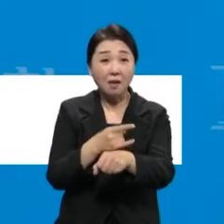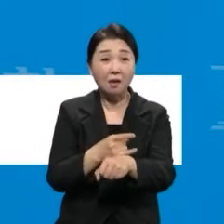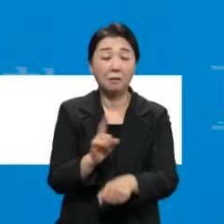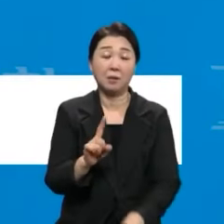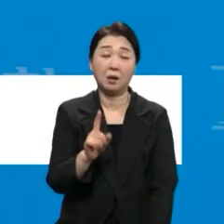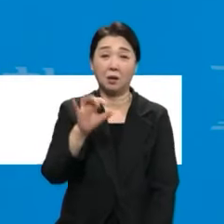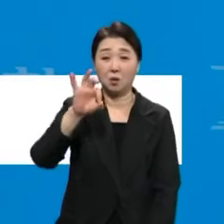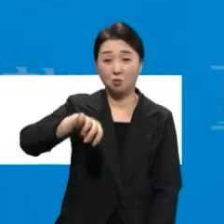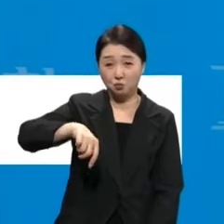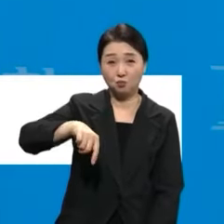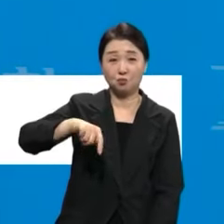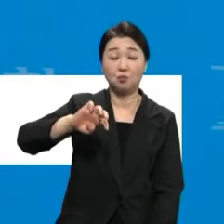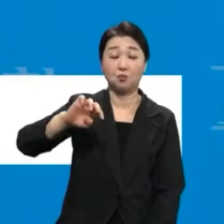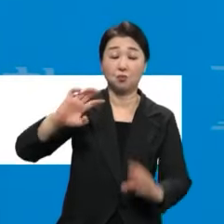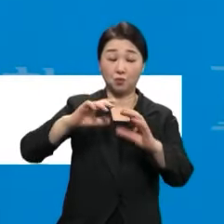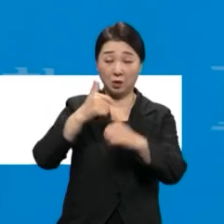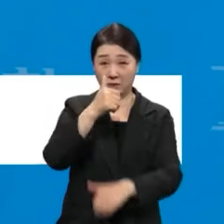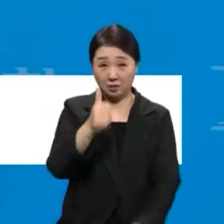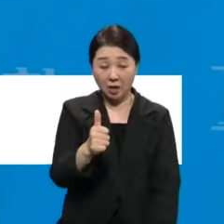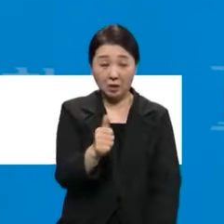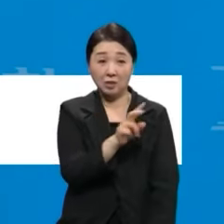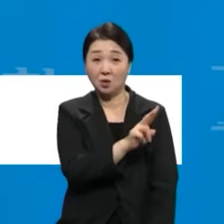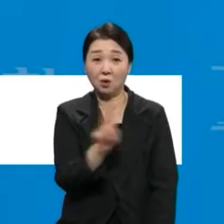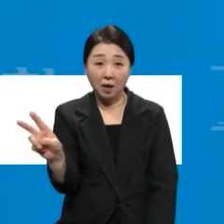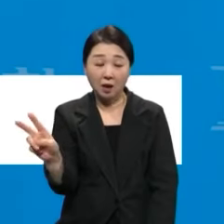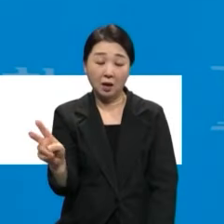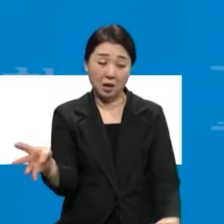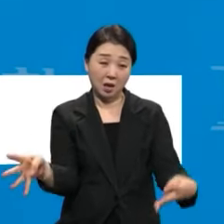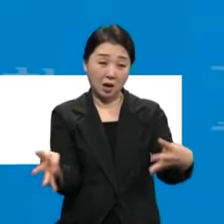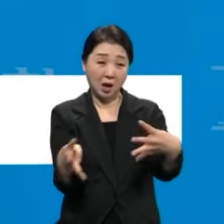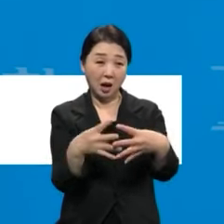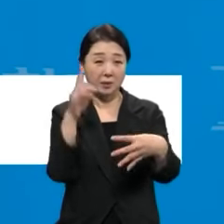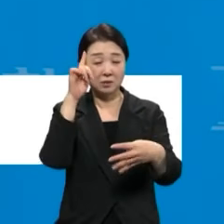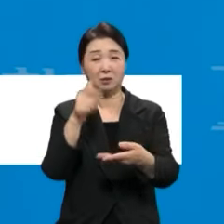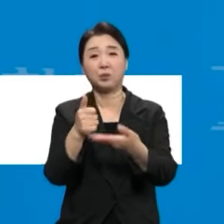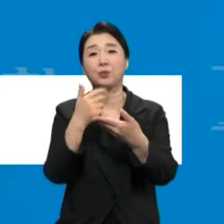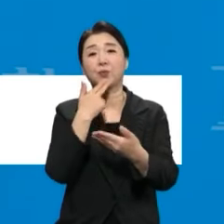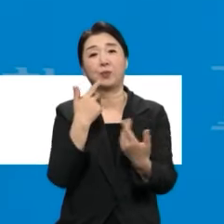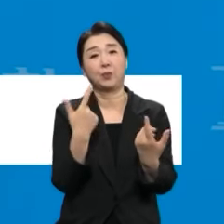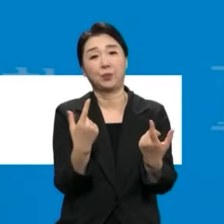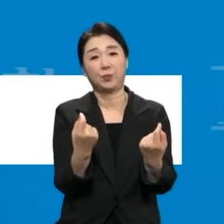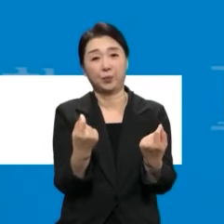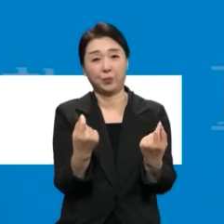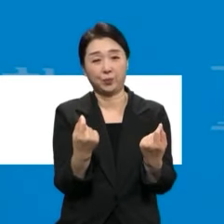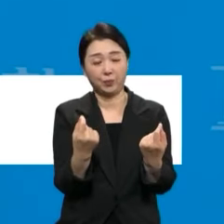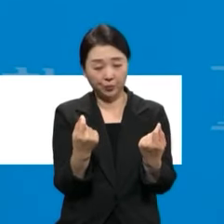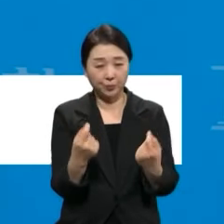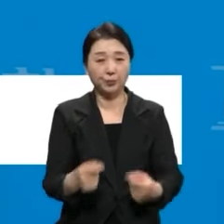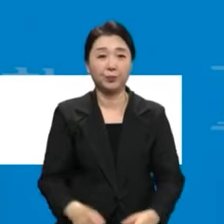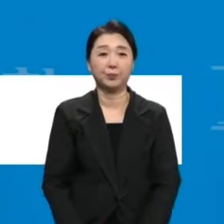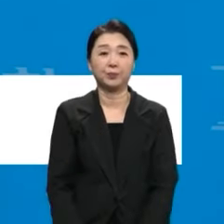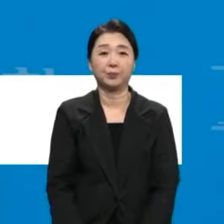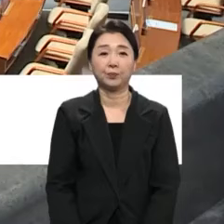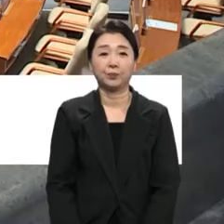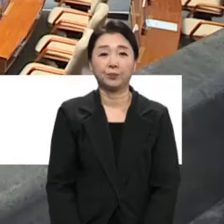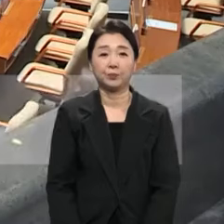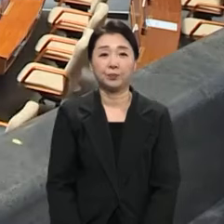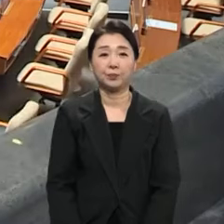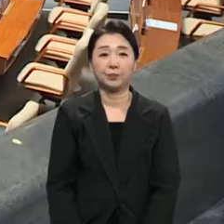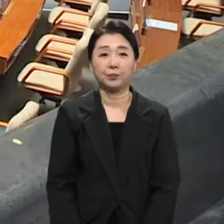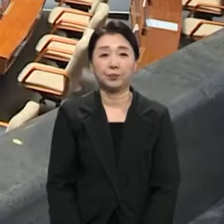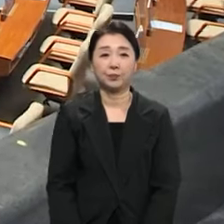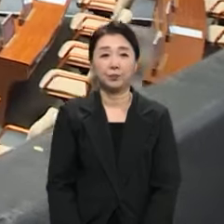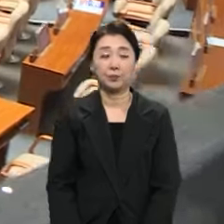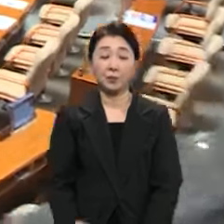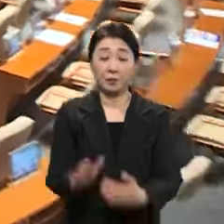우원식 국회의장께서 여야의 합의 정신을 존중하지 않는 것입니다. 것이다 이렇게 해석될 수밖에 없습니다.